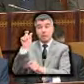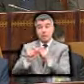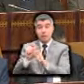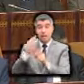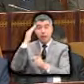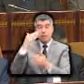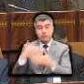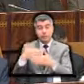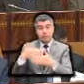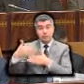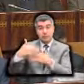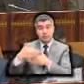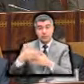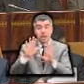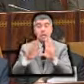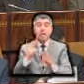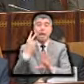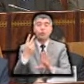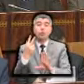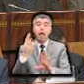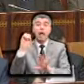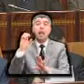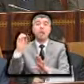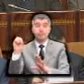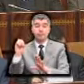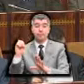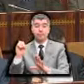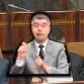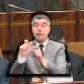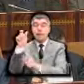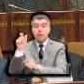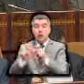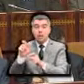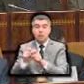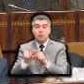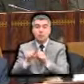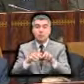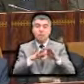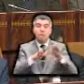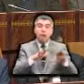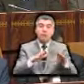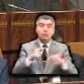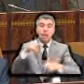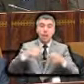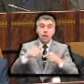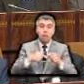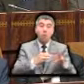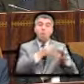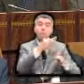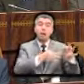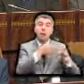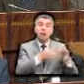من 12800 مستفيد وكاين اكثر من 1200 مشكل قضائي. السيد